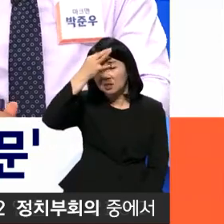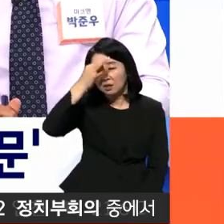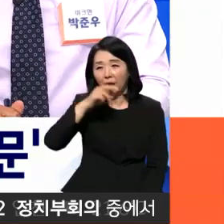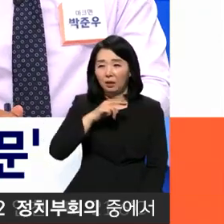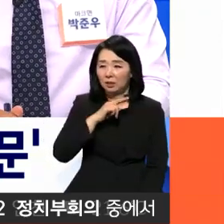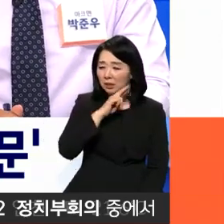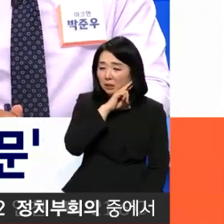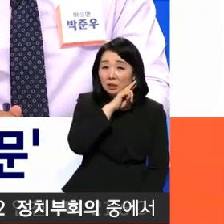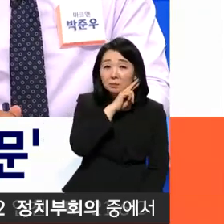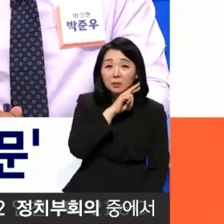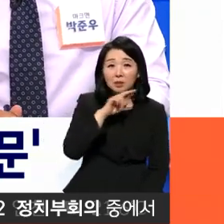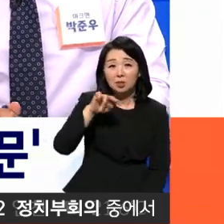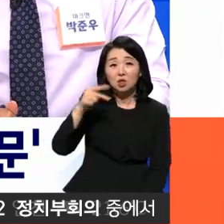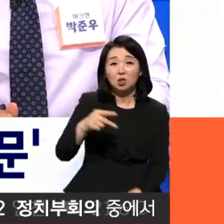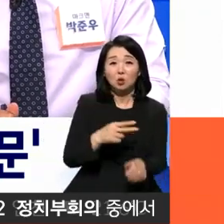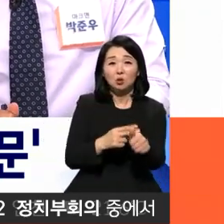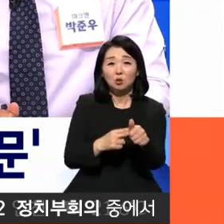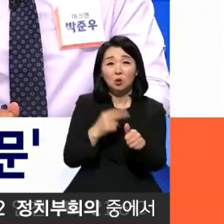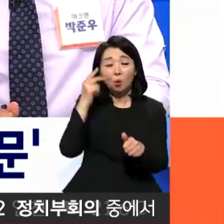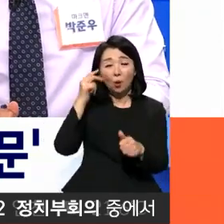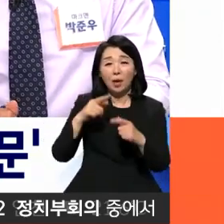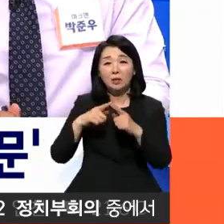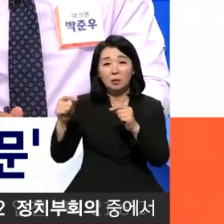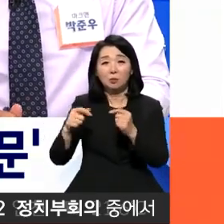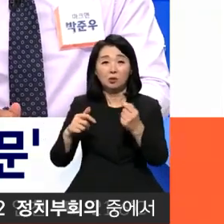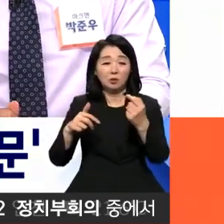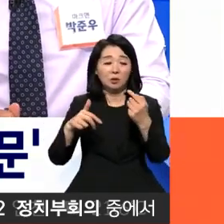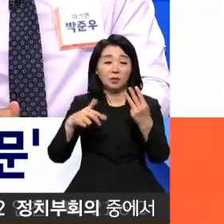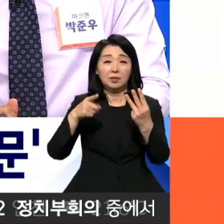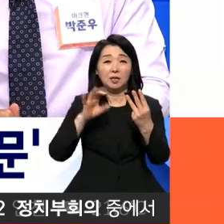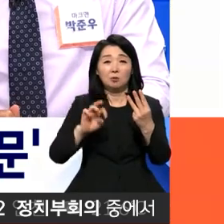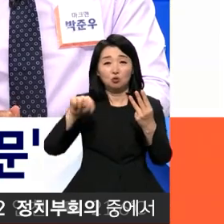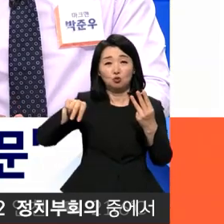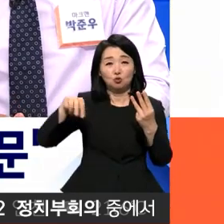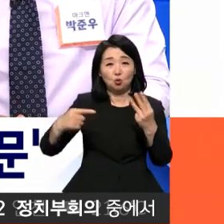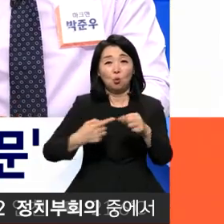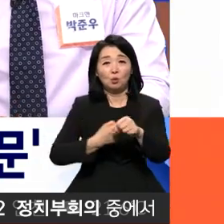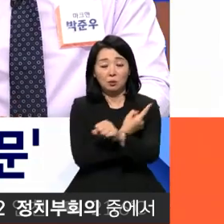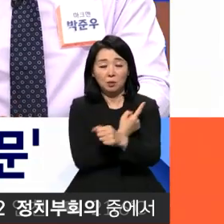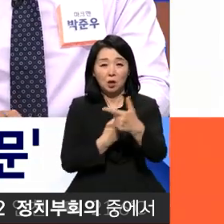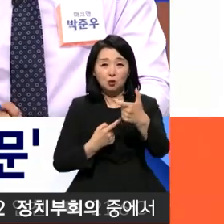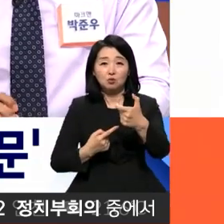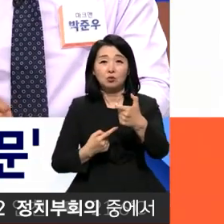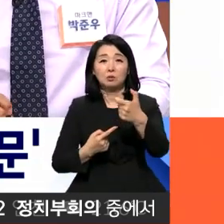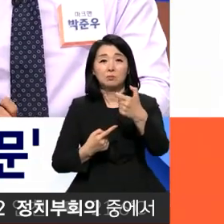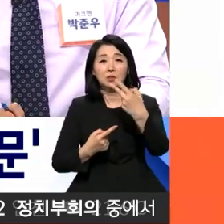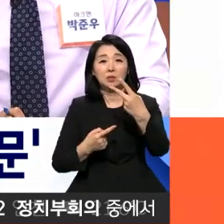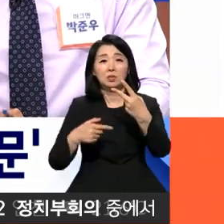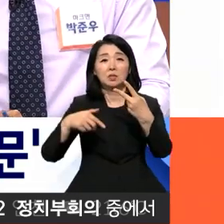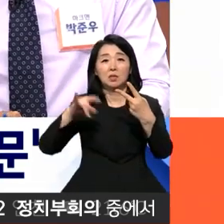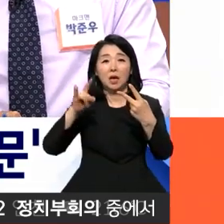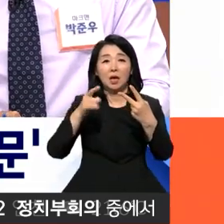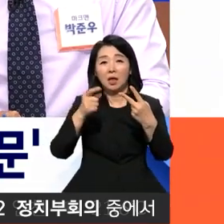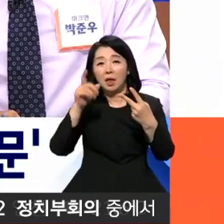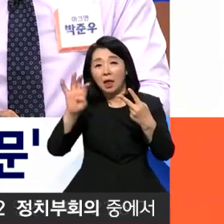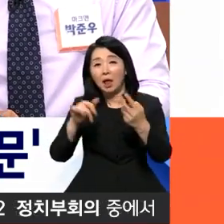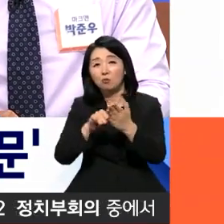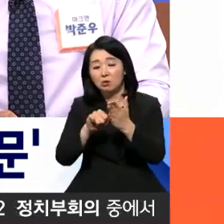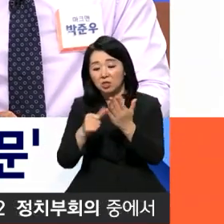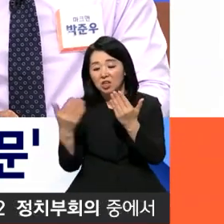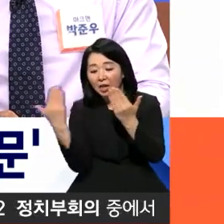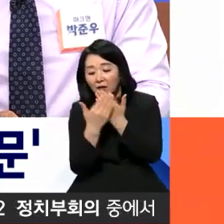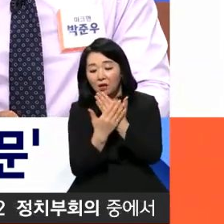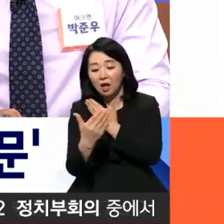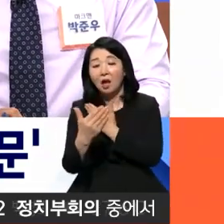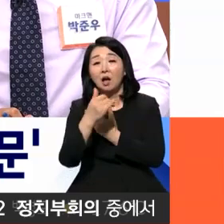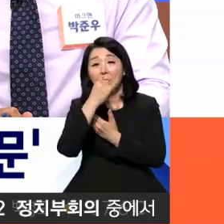표시했습니다. 서 교수는 일본은 삼중수소를 제외하고 62개 핵물질을 정할 수 있는 이 알프스로 오염수 내 방사능